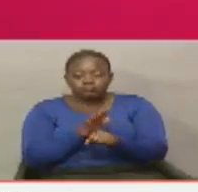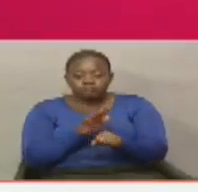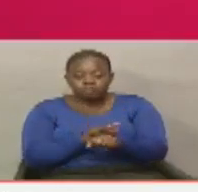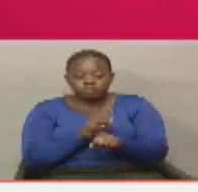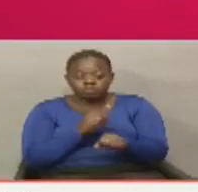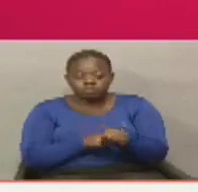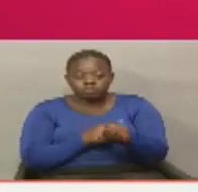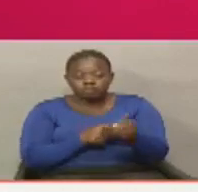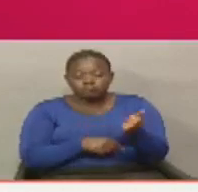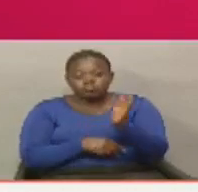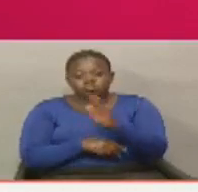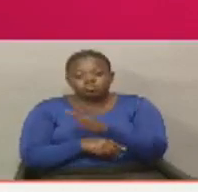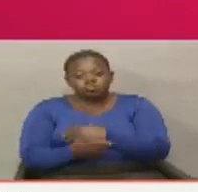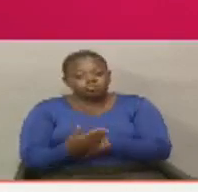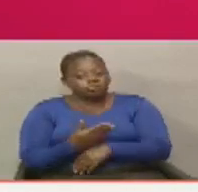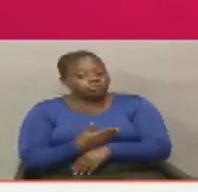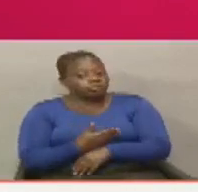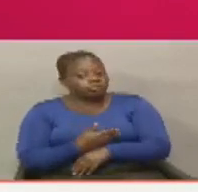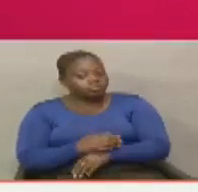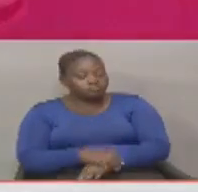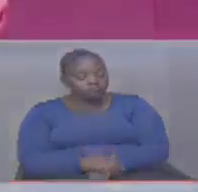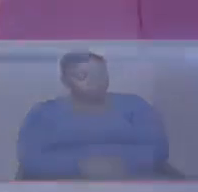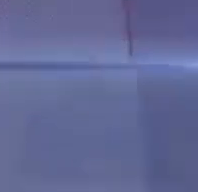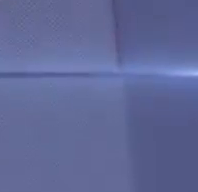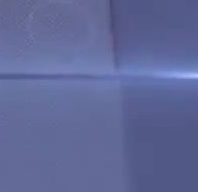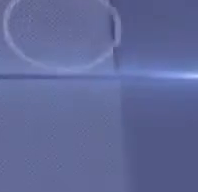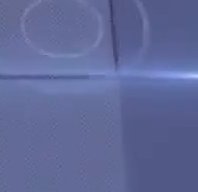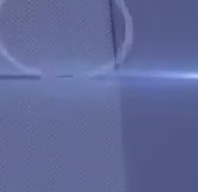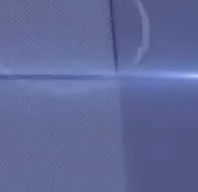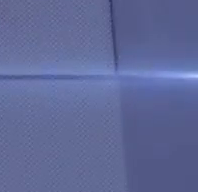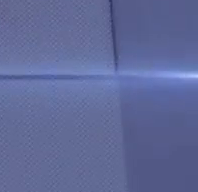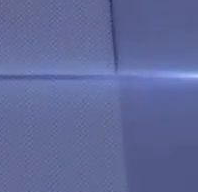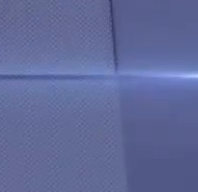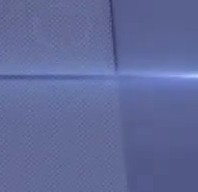tudda nga ne gano togasubwa. Linda ne bino mugataliiko nfuufu.